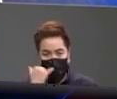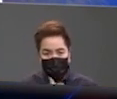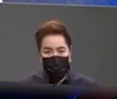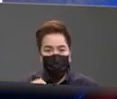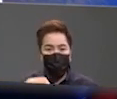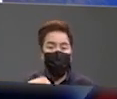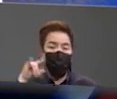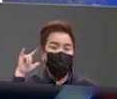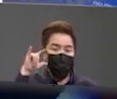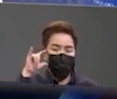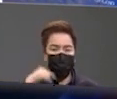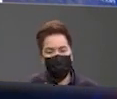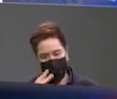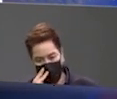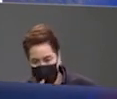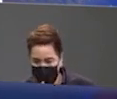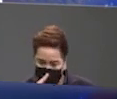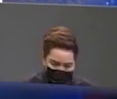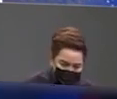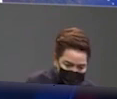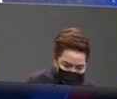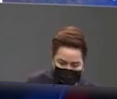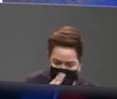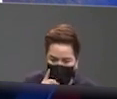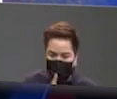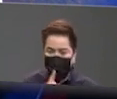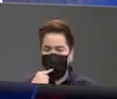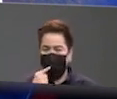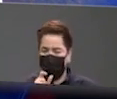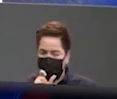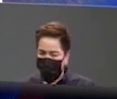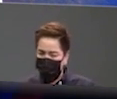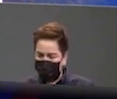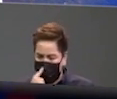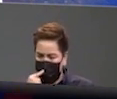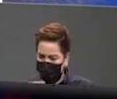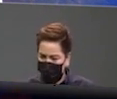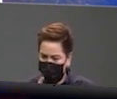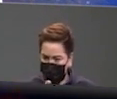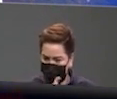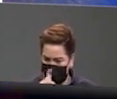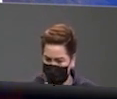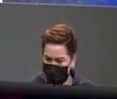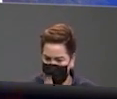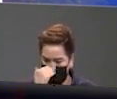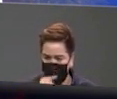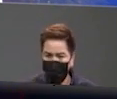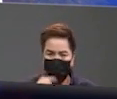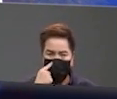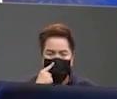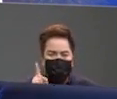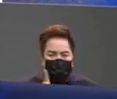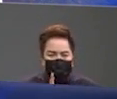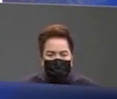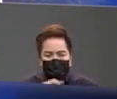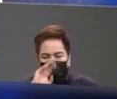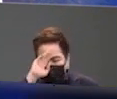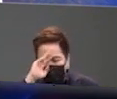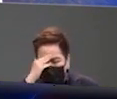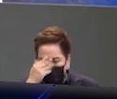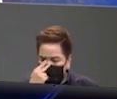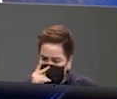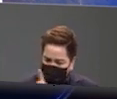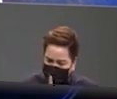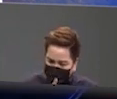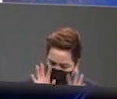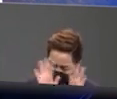เป็นรายที่ 5ครับผู้หญิงอายุ 25ปีเดินทางมาจากดูไบครับเข้าประเทศไทยเมื่อ